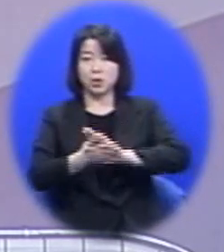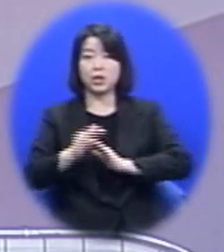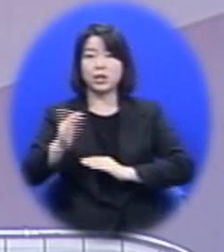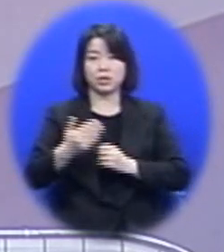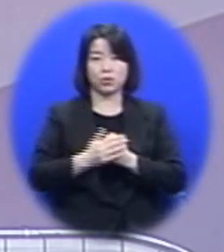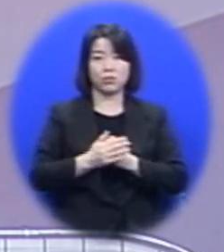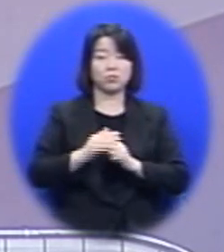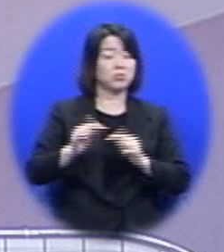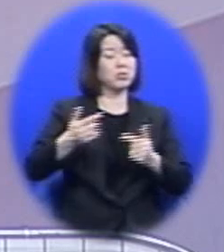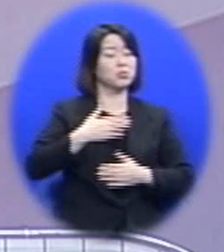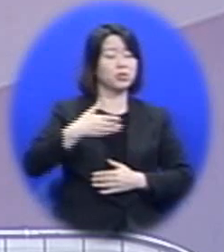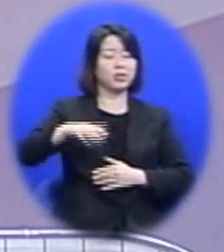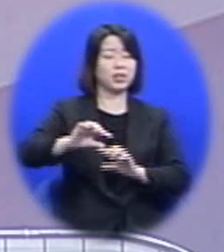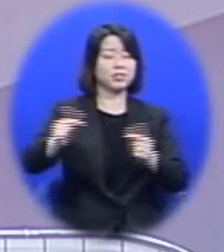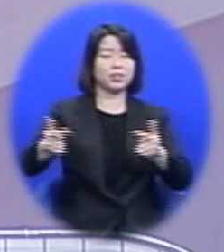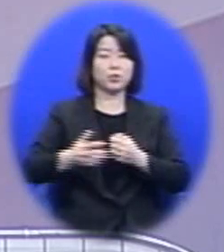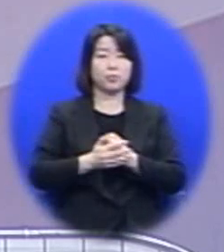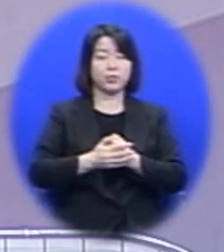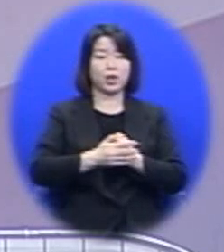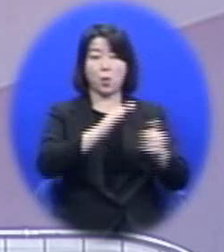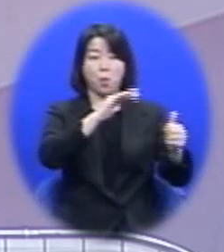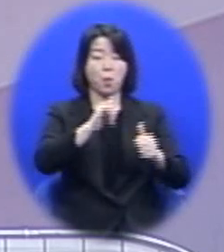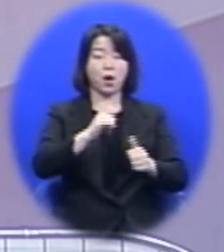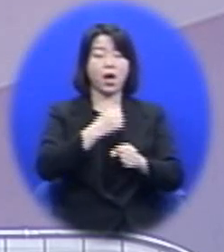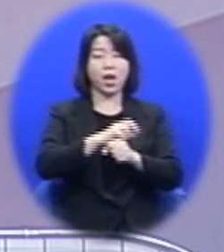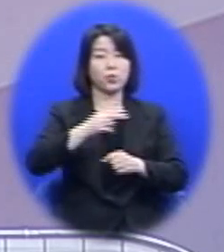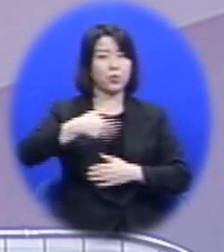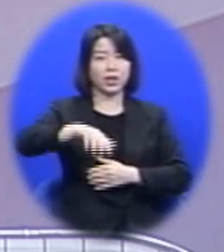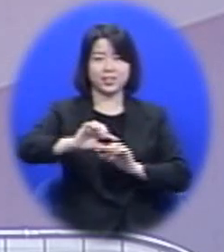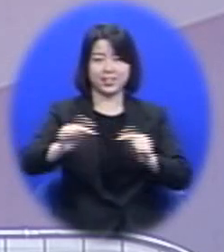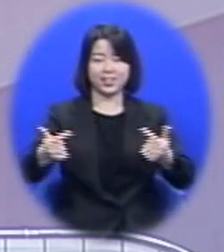저는 가지 않을 거예요. 오라고 해도 안 갈 겁니다.